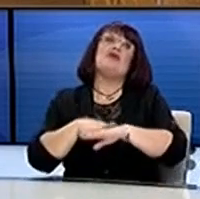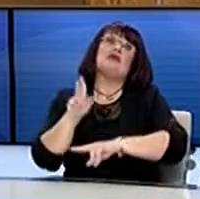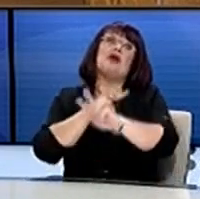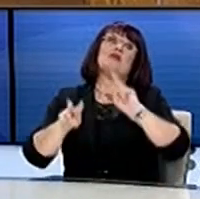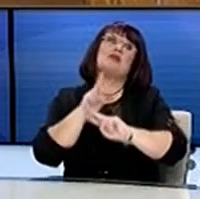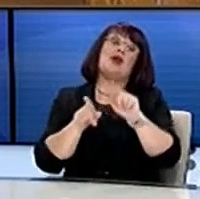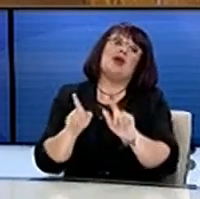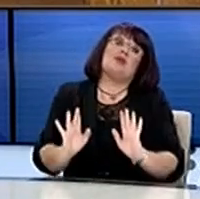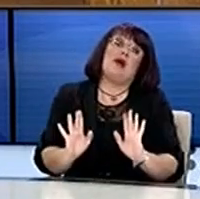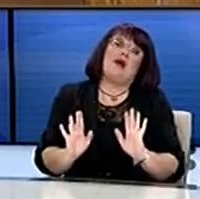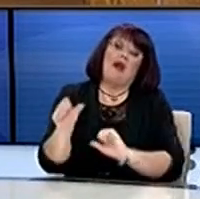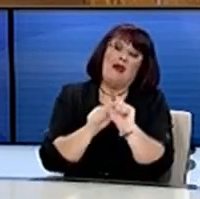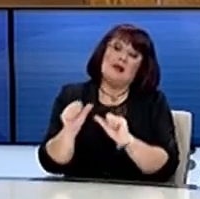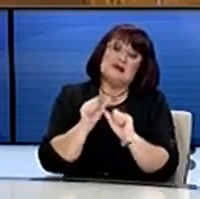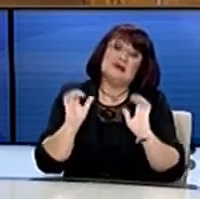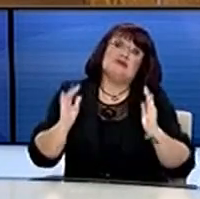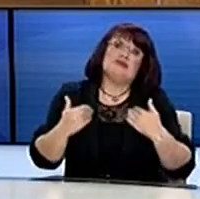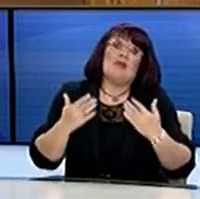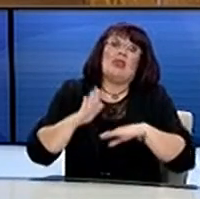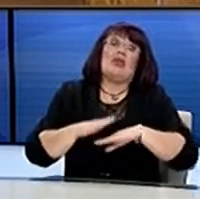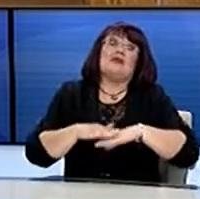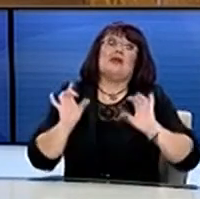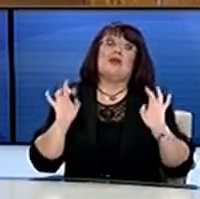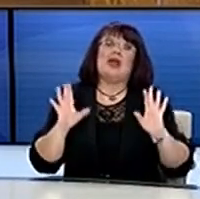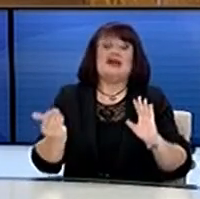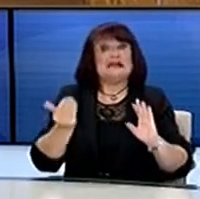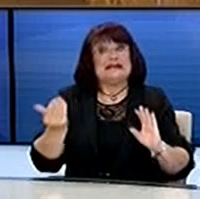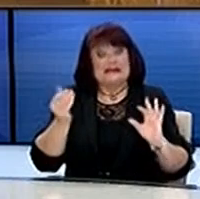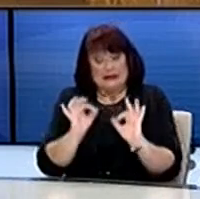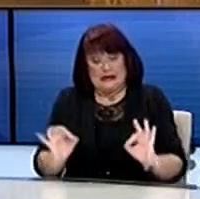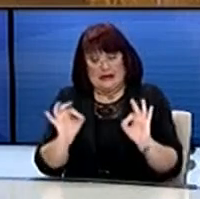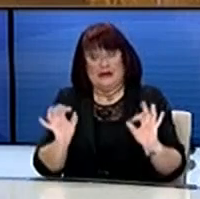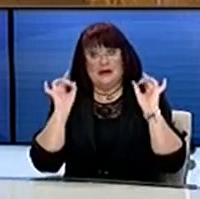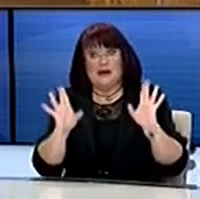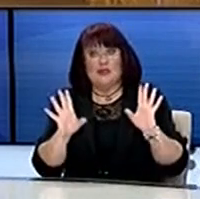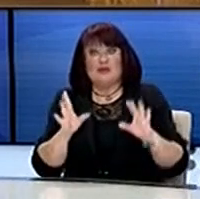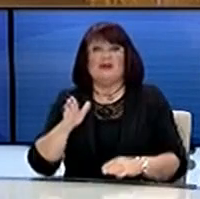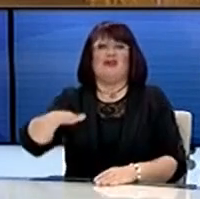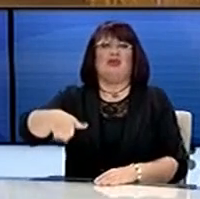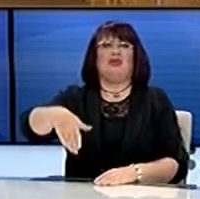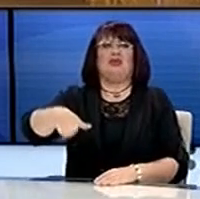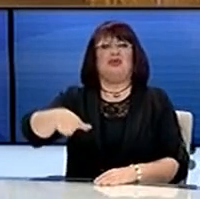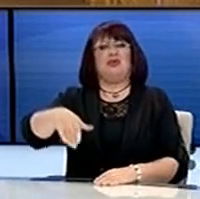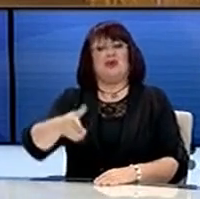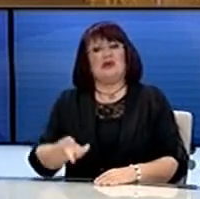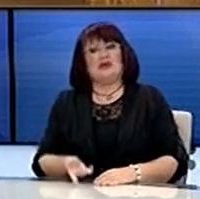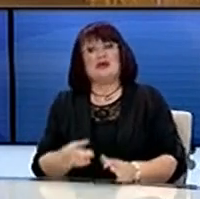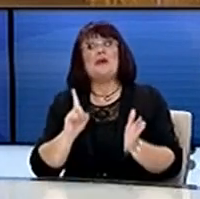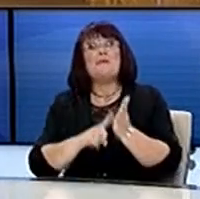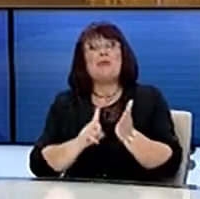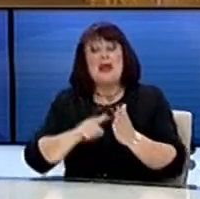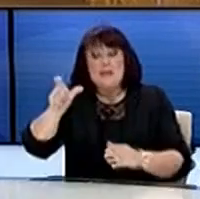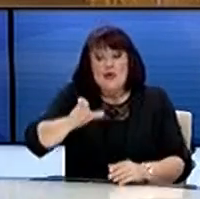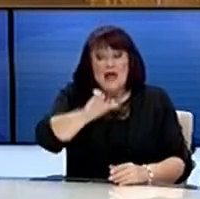κρίση χωρίς πριν να έχετε κάνει τίποτα για αυτή, απλά ευτελίζετε τη σημασία που πρέπει να δώσει ο